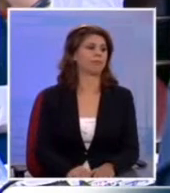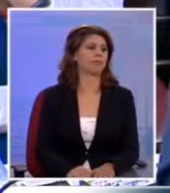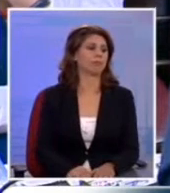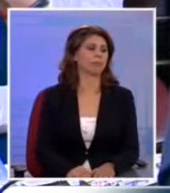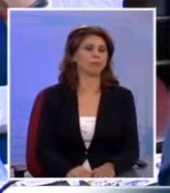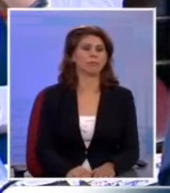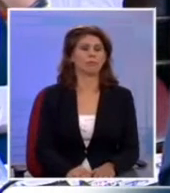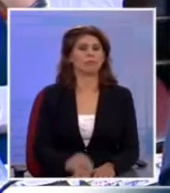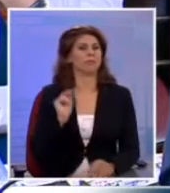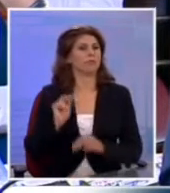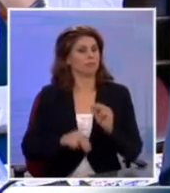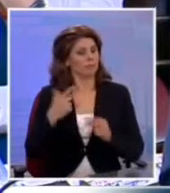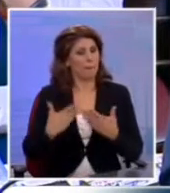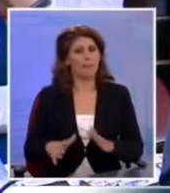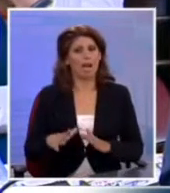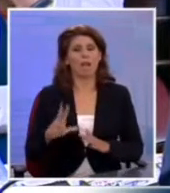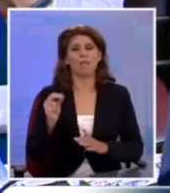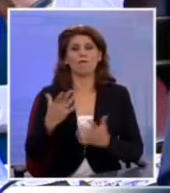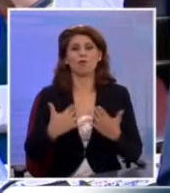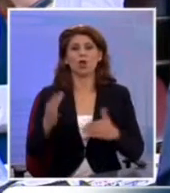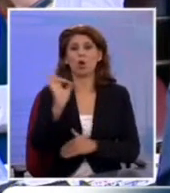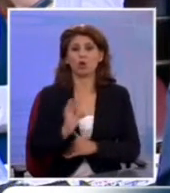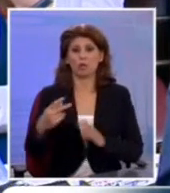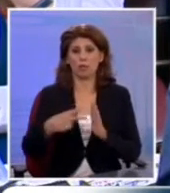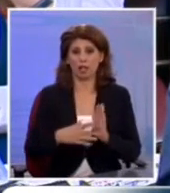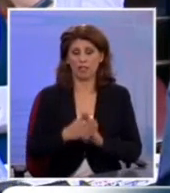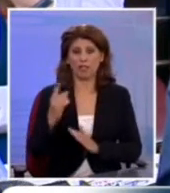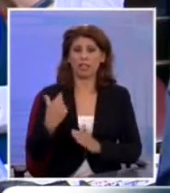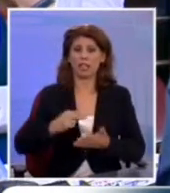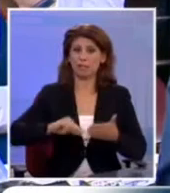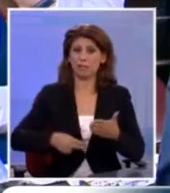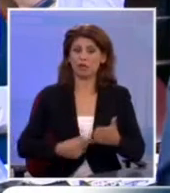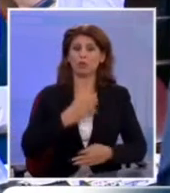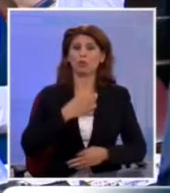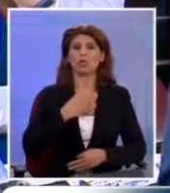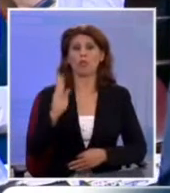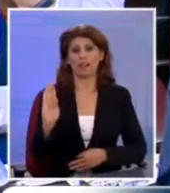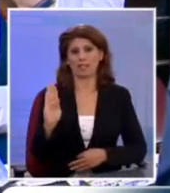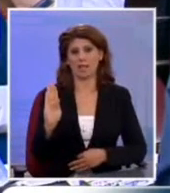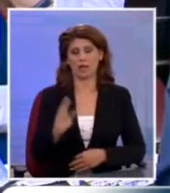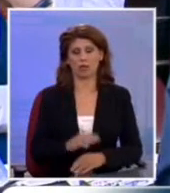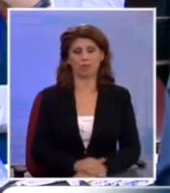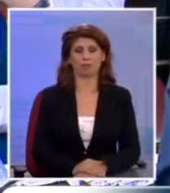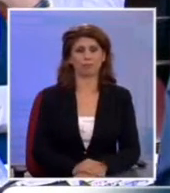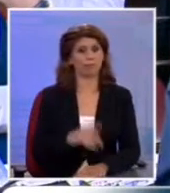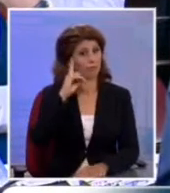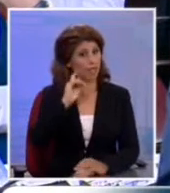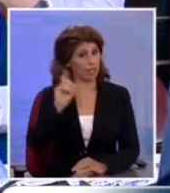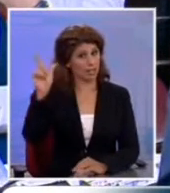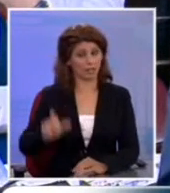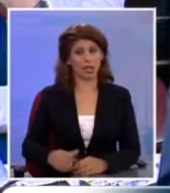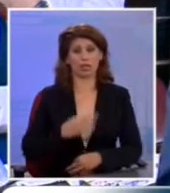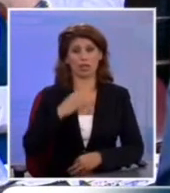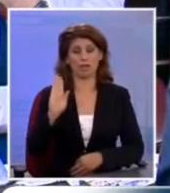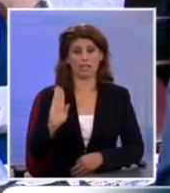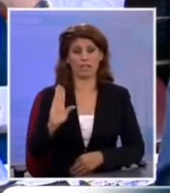που έχει ψηφίσει η Βουλή τον Οκτώβριο του 2011 και φέρει και την υπογραφή του κυρίου Βενιζέλου. Γνωρίζει λοιπόν ο κύριος Βενιζέλος ότι στο